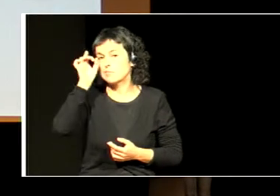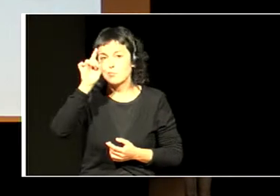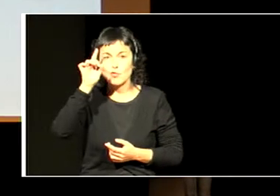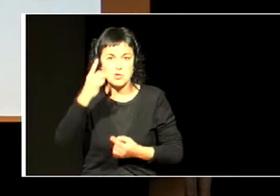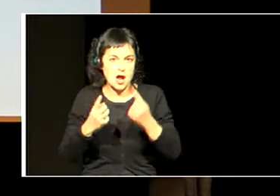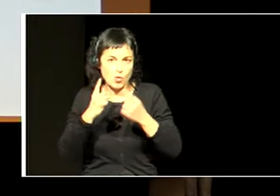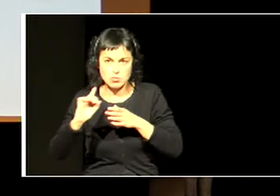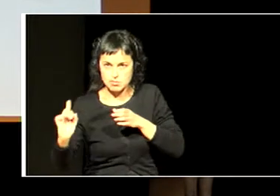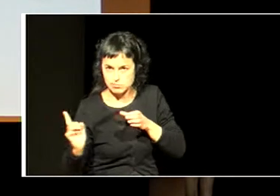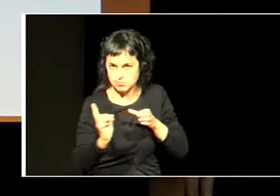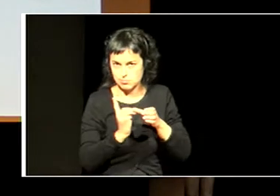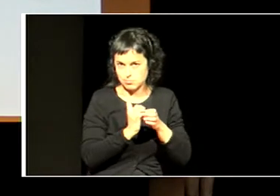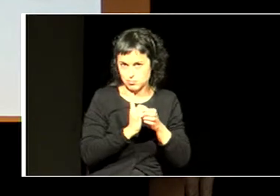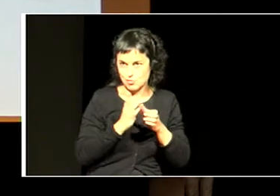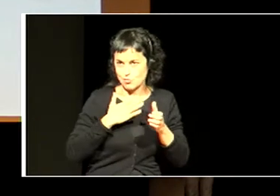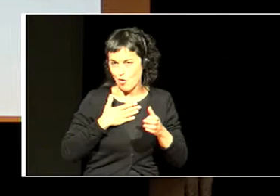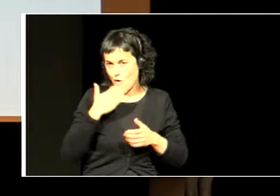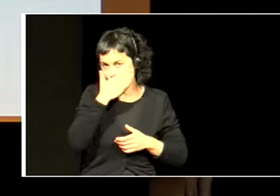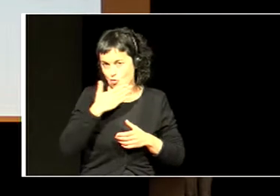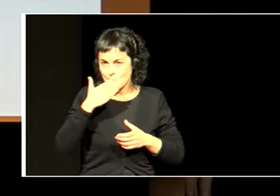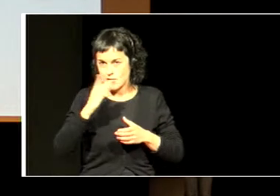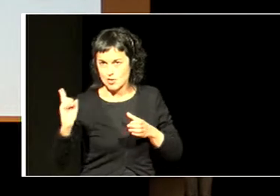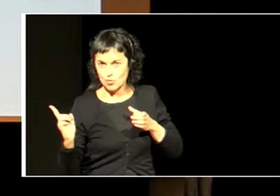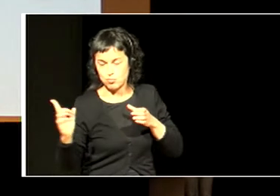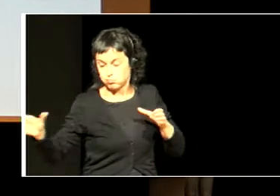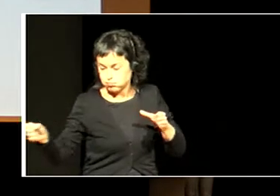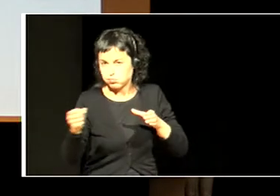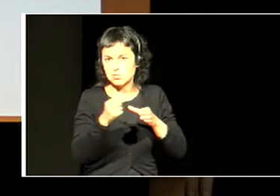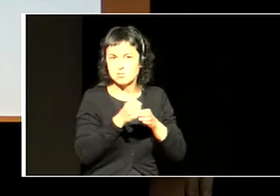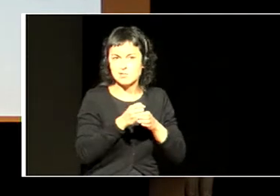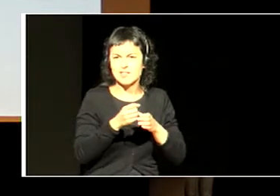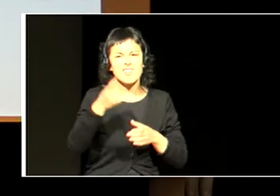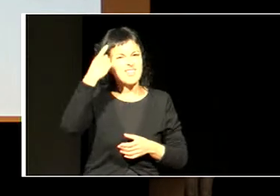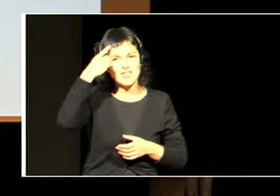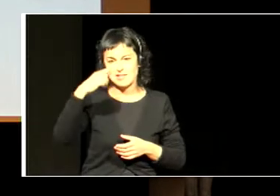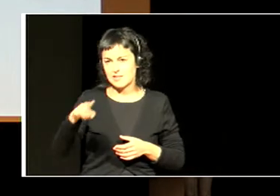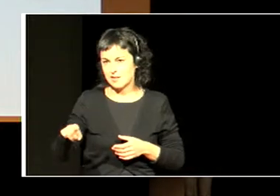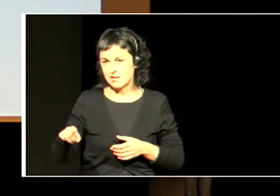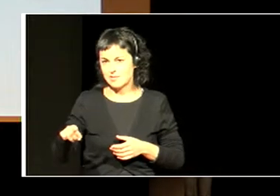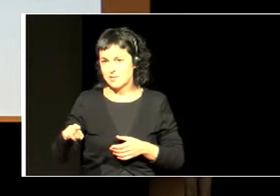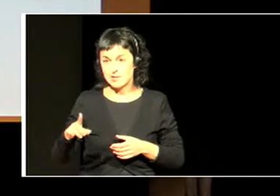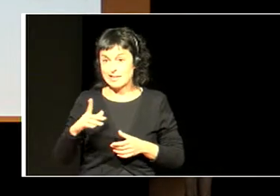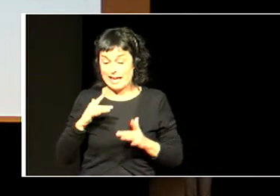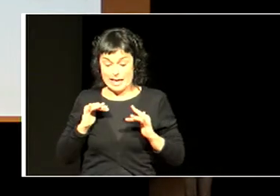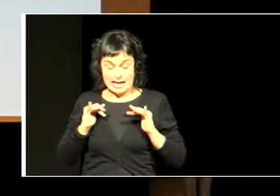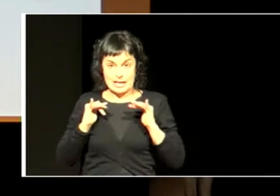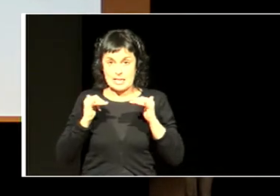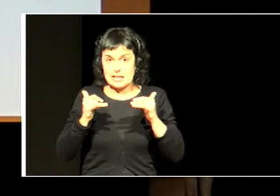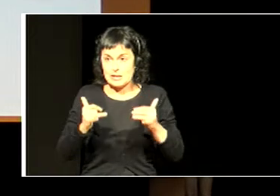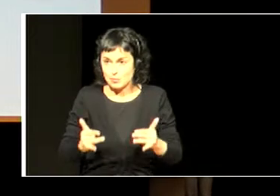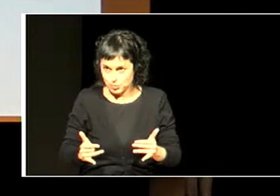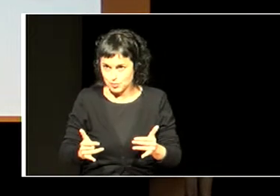ibiliko direla batzuk, gure ikastetxetik pasa direnak, badakite lehenengo, oza, ailegatu bezain pronto, irekita